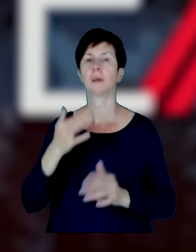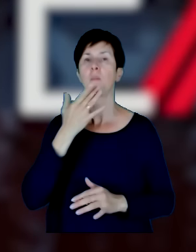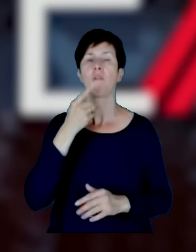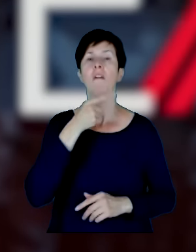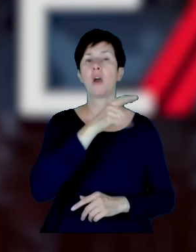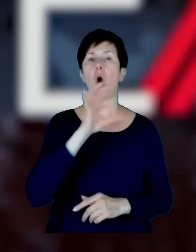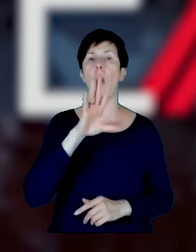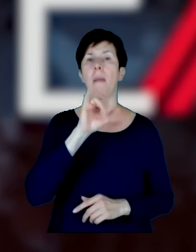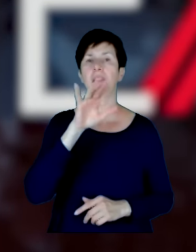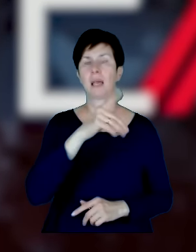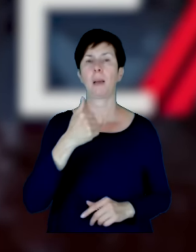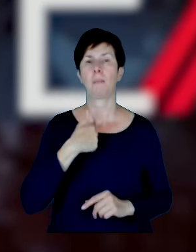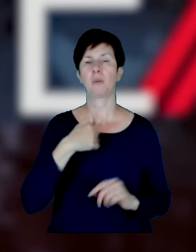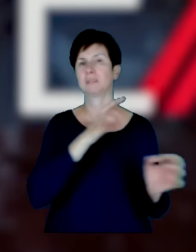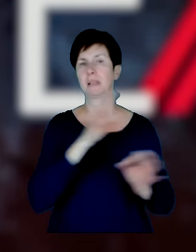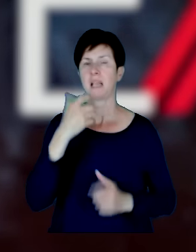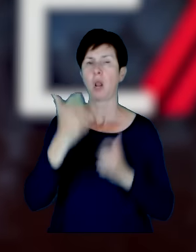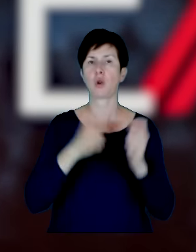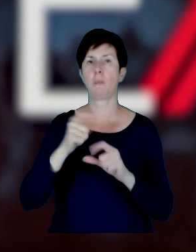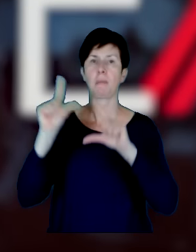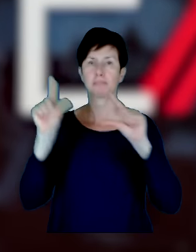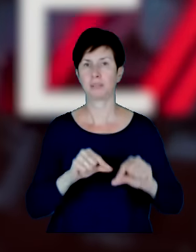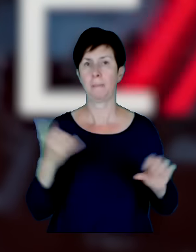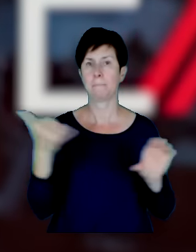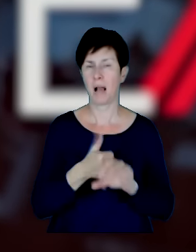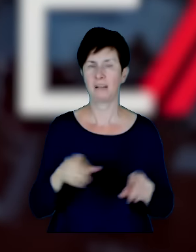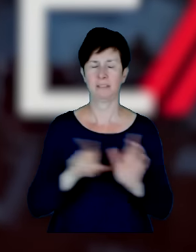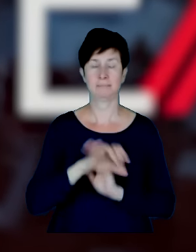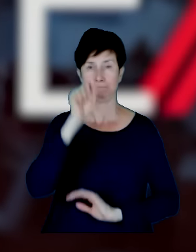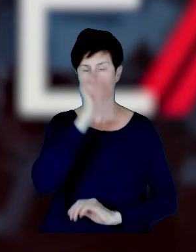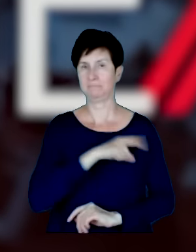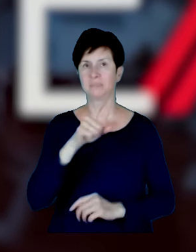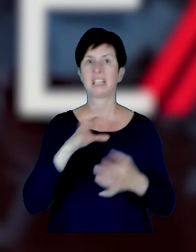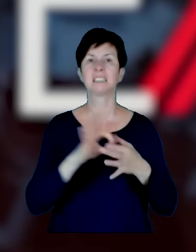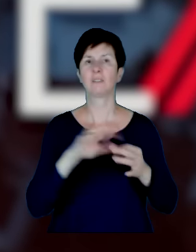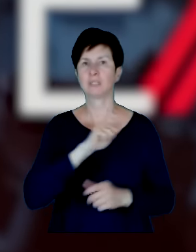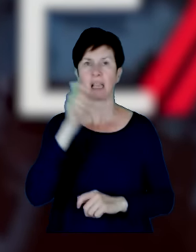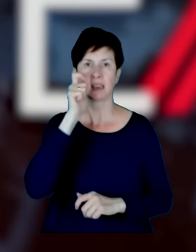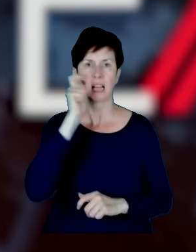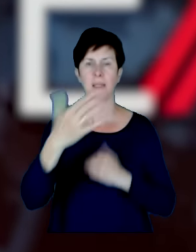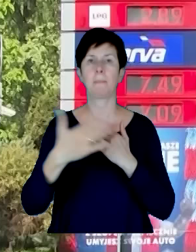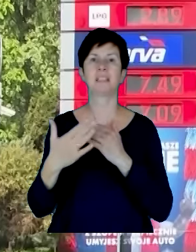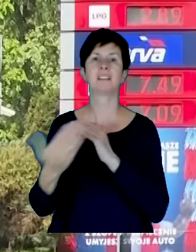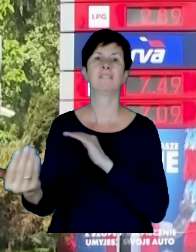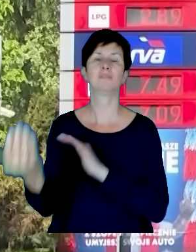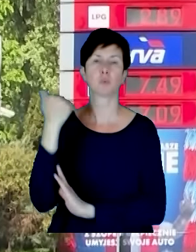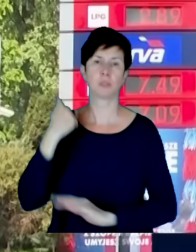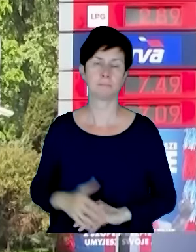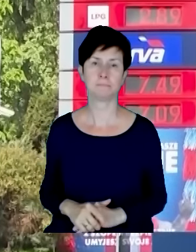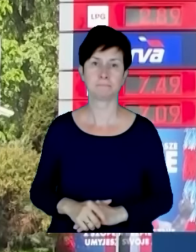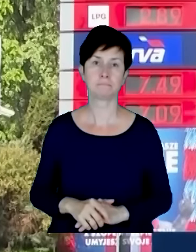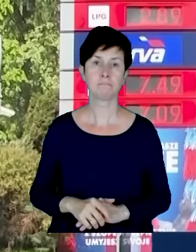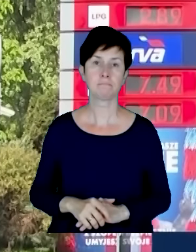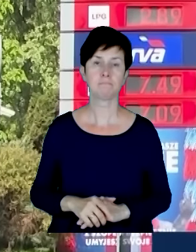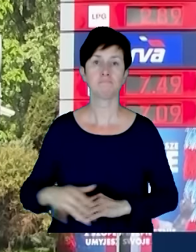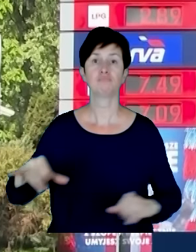innymi zaniżanie cen paliw i co jeszcze bardziej niedorzeczne związki z terrorystami z Bliskiego Wschodu rząd koalicji